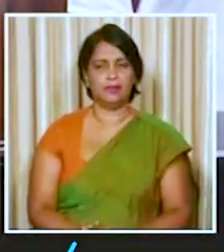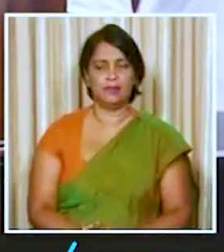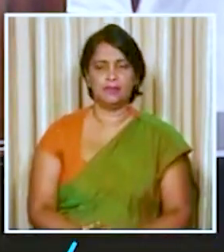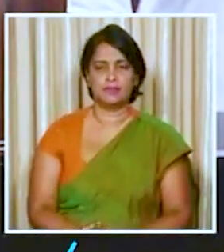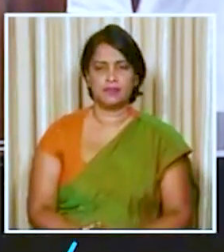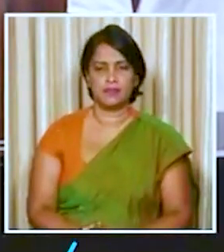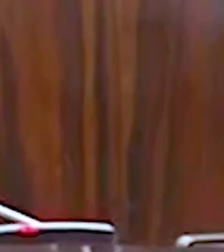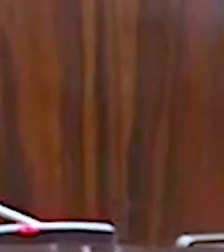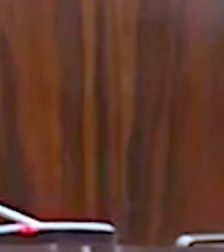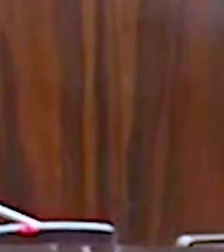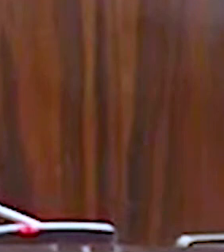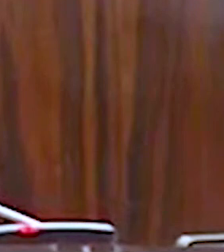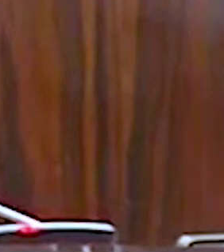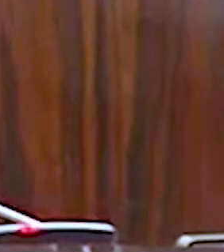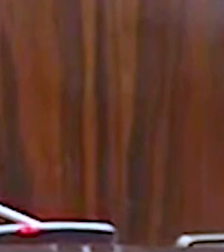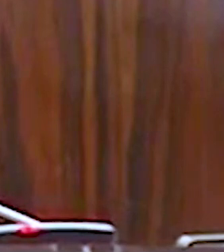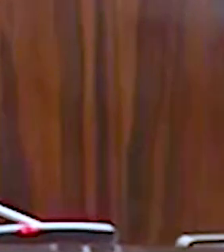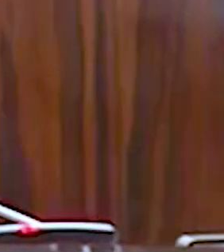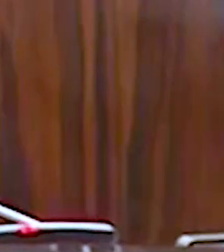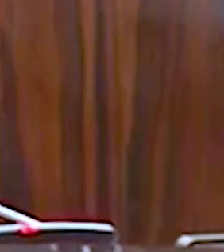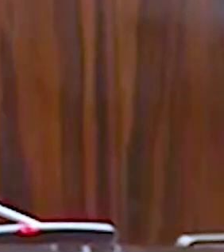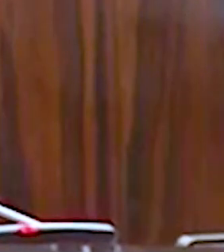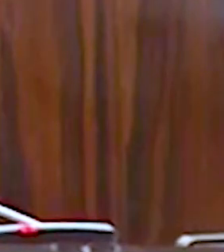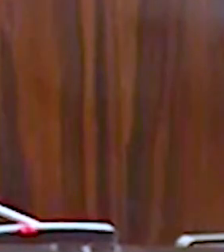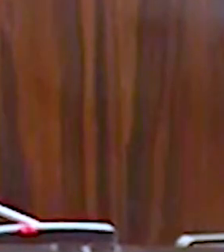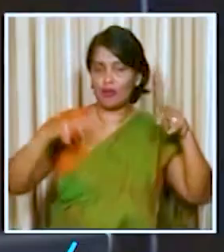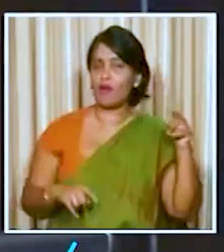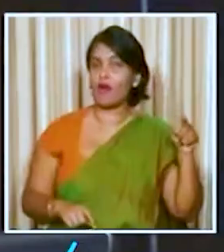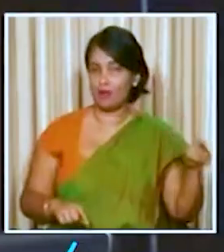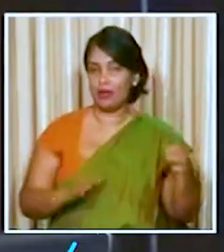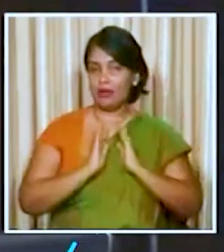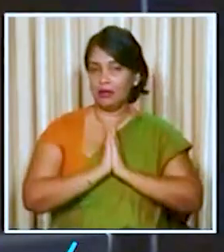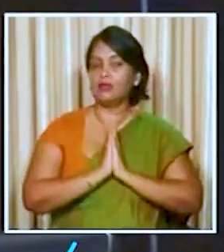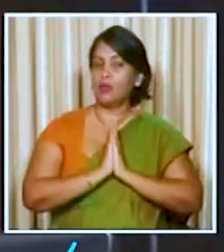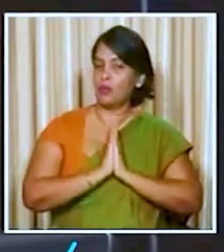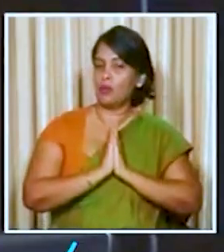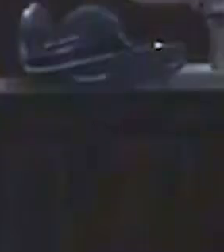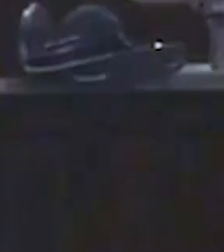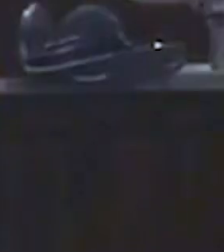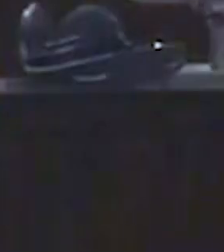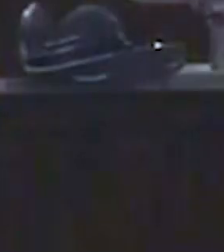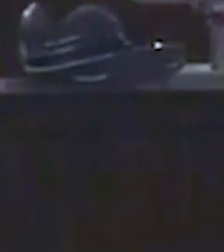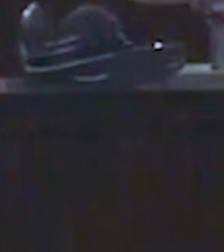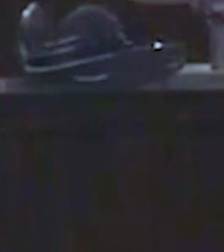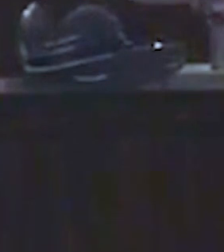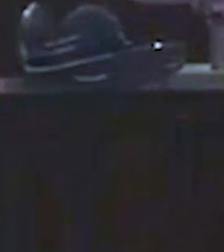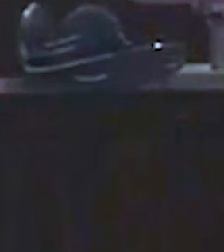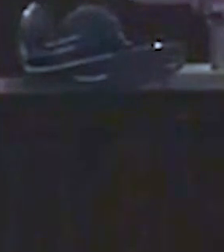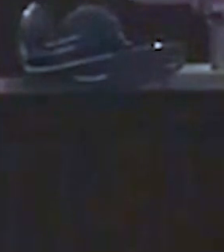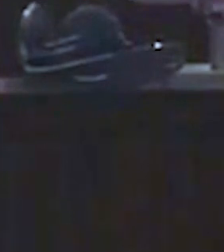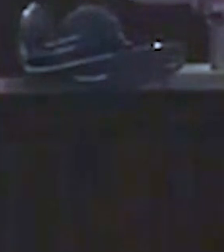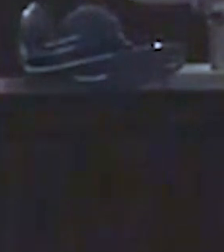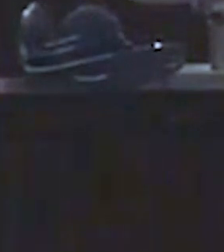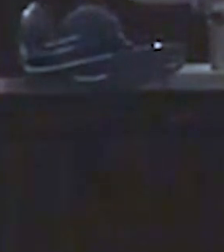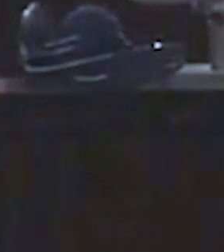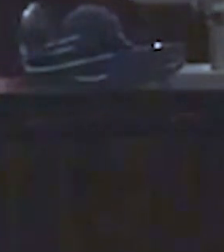బట అహెన్ నత్తం వెన దవసే ఇదిరిపత్ కరన్న ఏమ కరన్న బే ఏనా ఇదిరిపత్ కరన్న పూజాప కరపు అట దెనిక్ పురావిత్య ఆయతనే బొరు